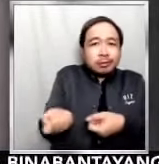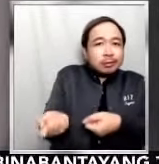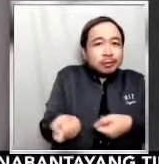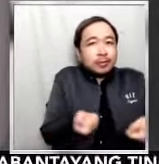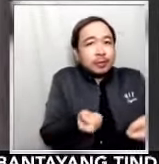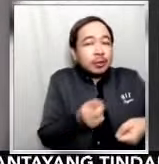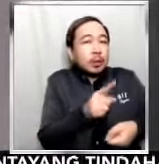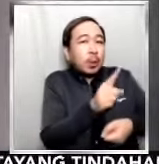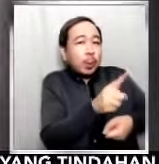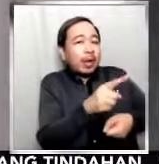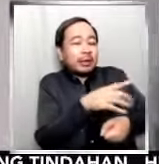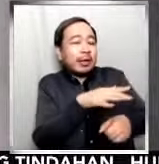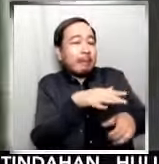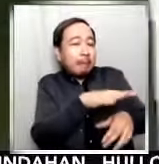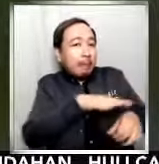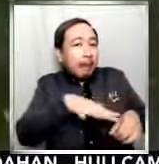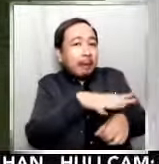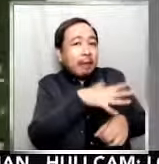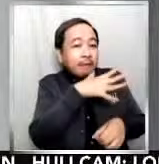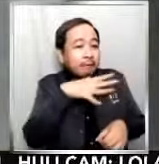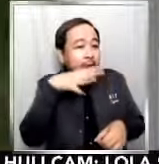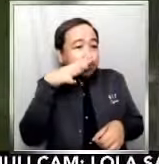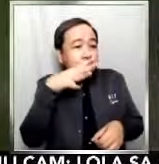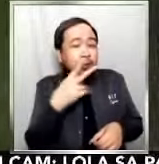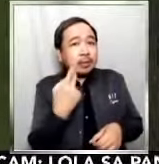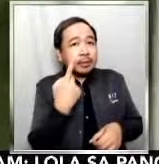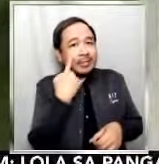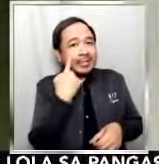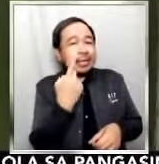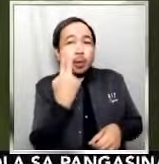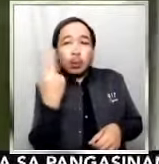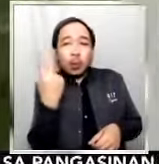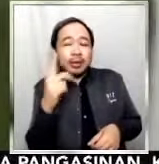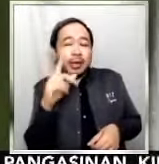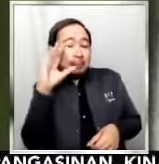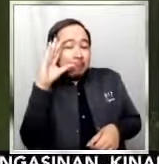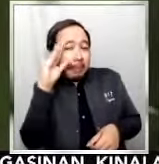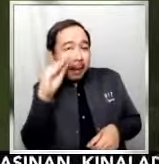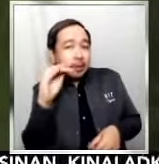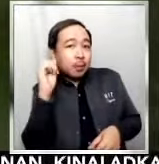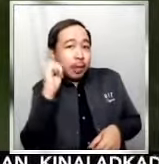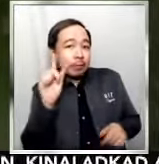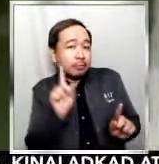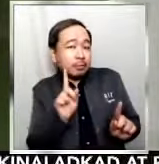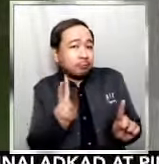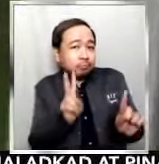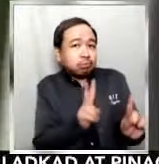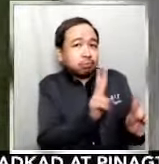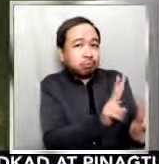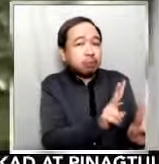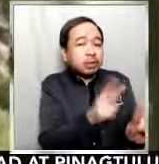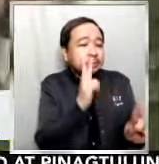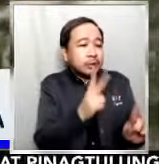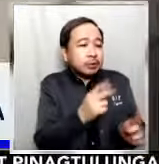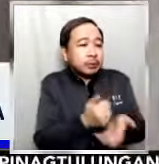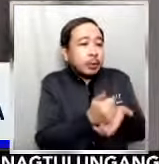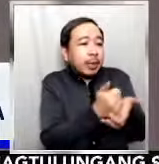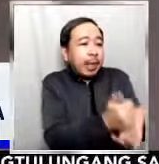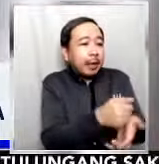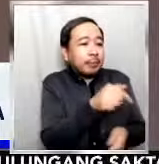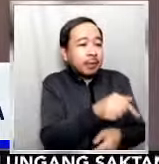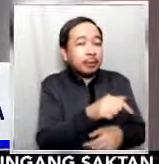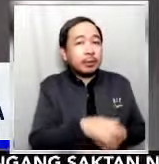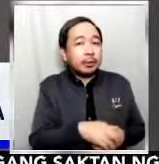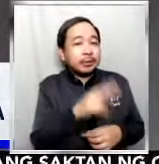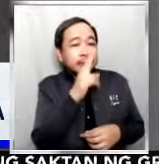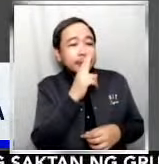bukid. Doon makikita may sumama pang lalaki't babae na tila tumulong sa naon ng dalawang lalaking may buhat sa biktima. Hindi na makikita sa video kung